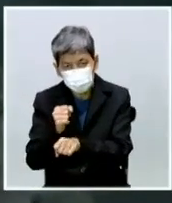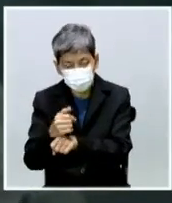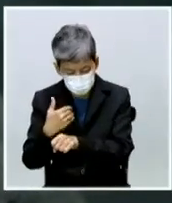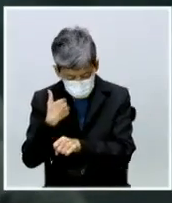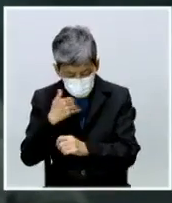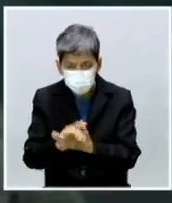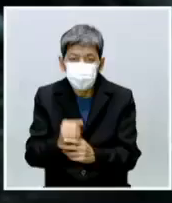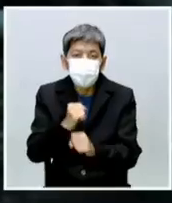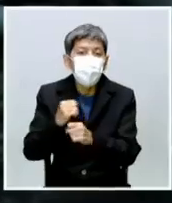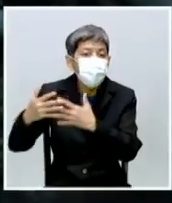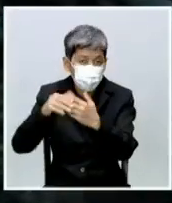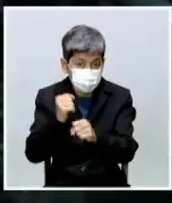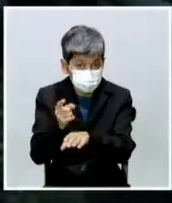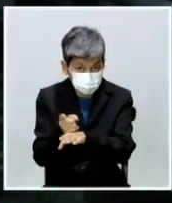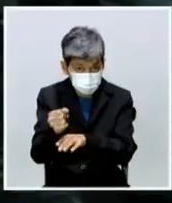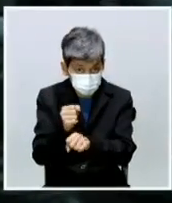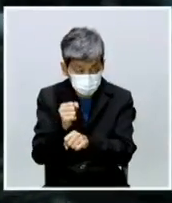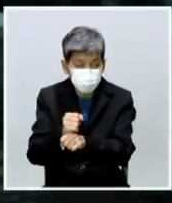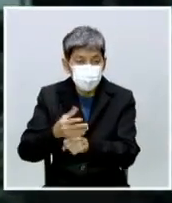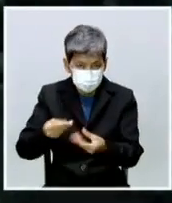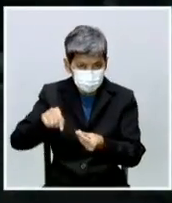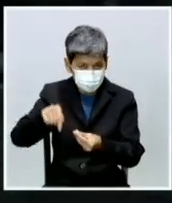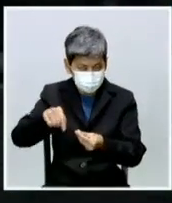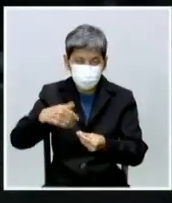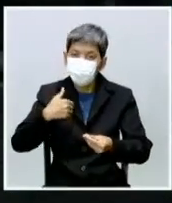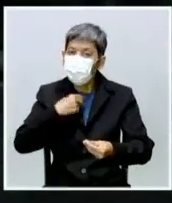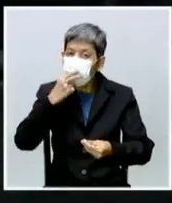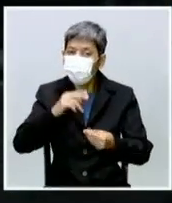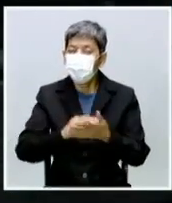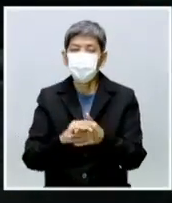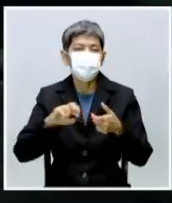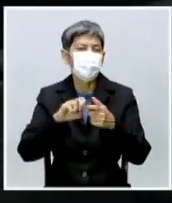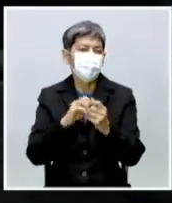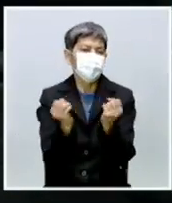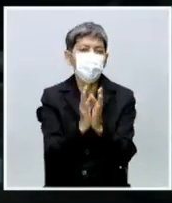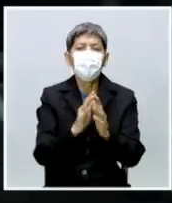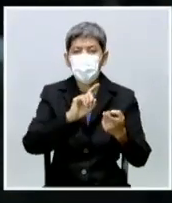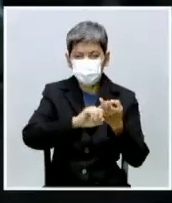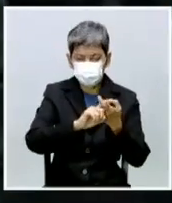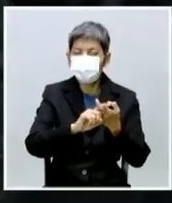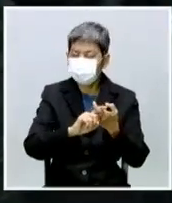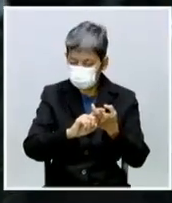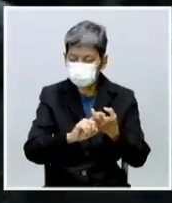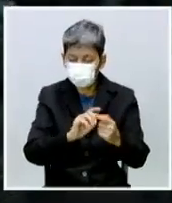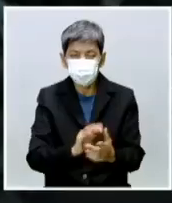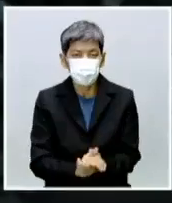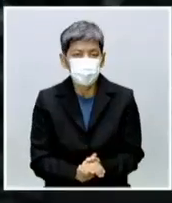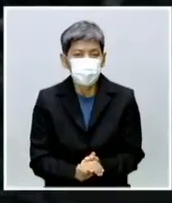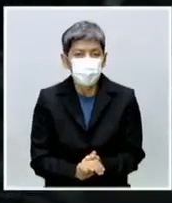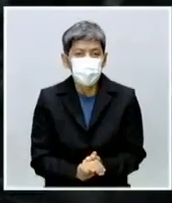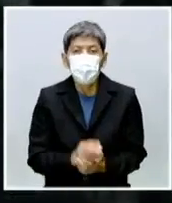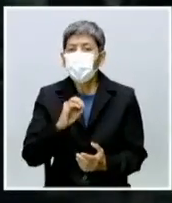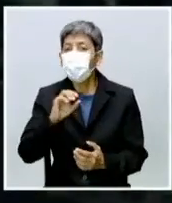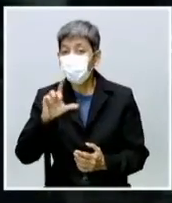ลินที่ผลิตในสหรัฐบริเวณพื้นที่ดังกล่าวค่ะท่ามกลางความตึงเครียดกับรัสเซียที่เพิ่มสูงขึ้นขณะที่โอเล็